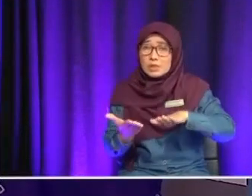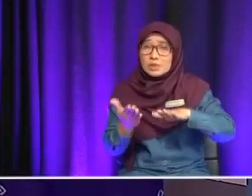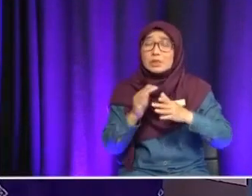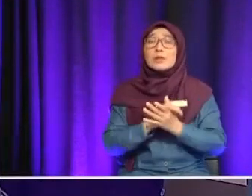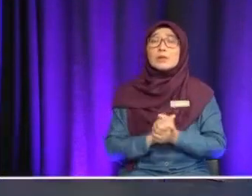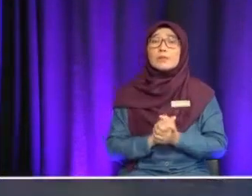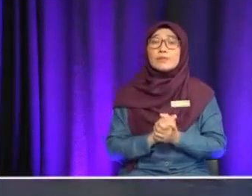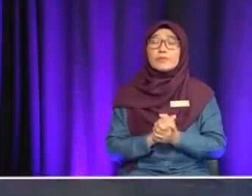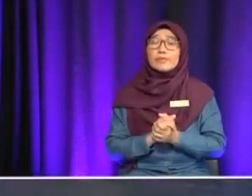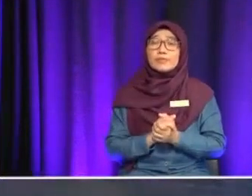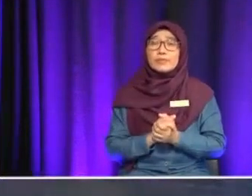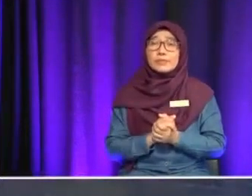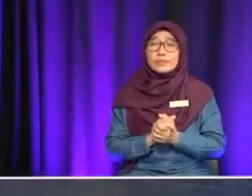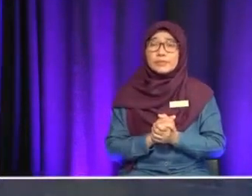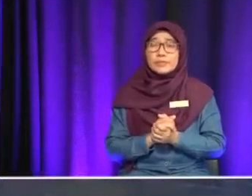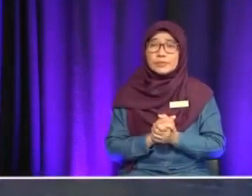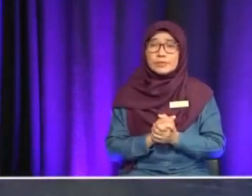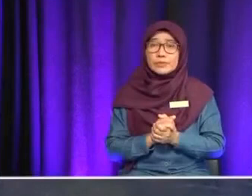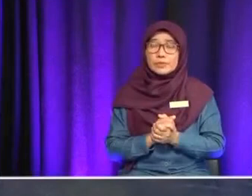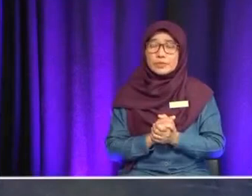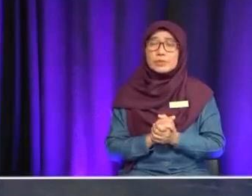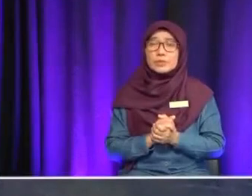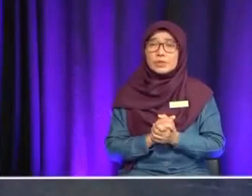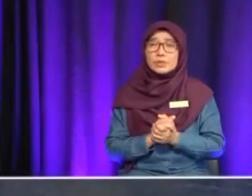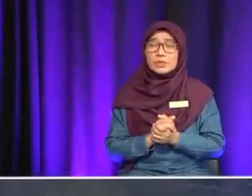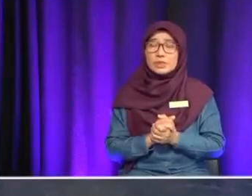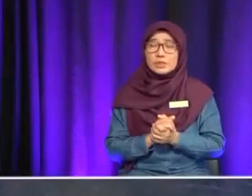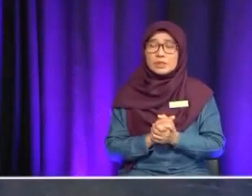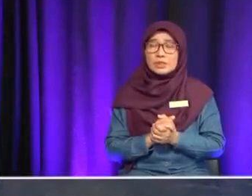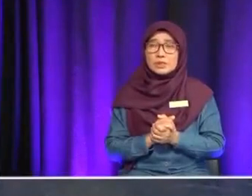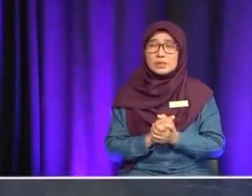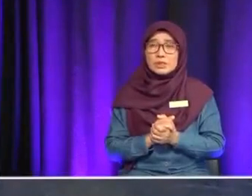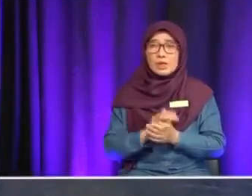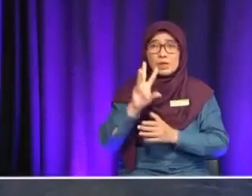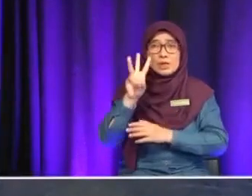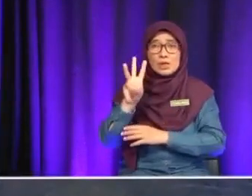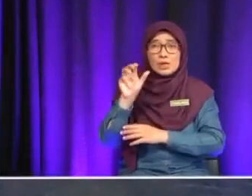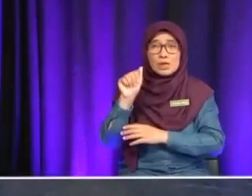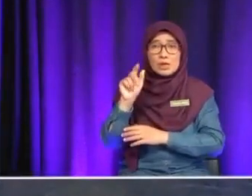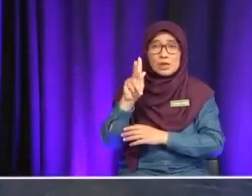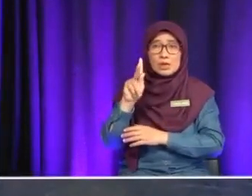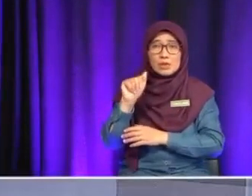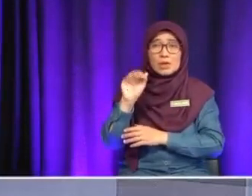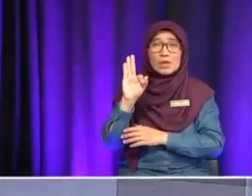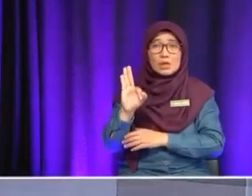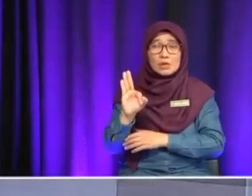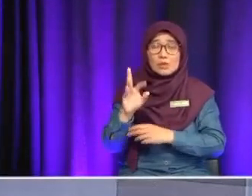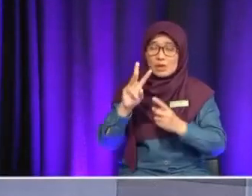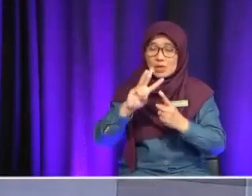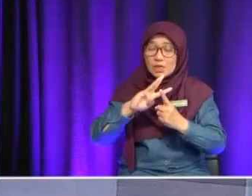kegunaan orang ramai atas aspek kebajikan. Atas aspek untuk kegunaan bersama. Okay?